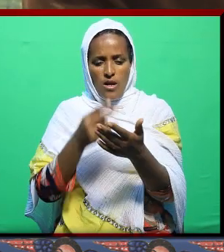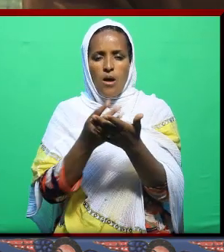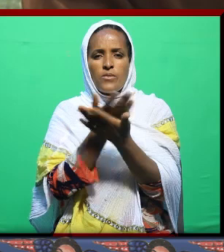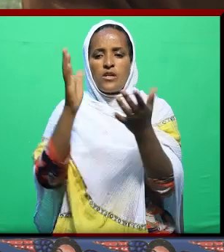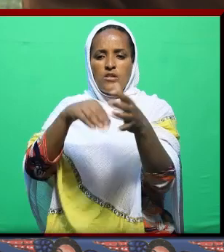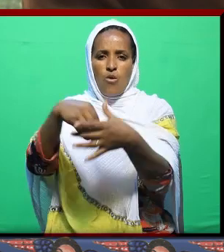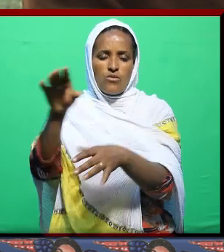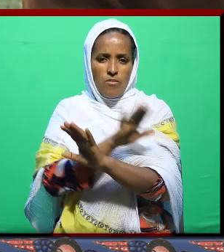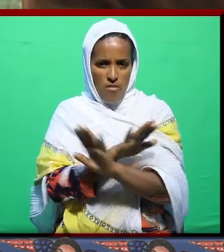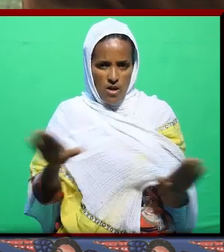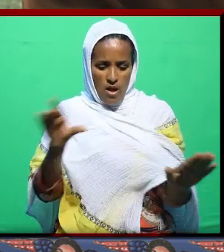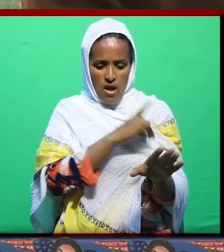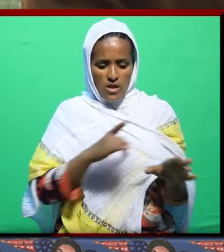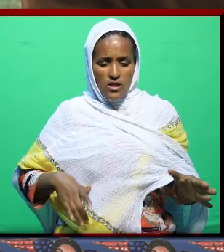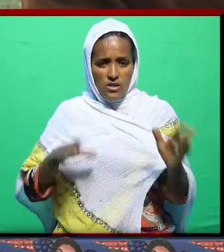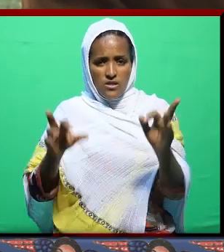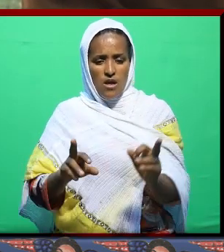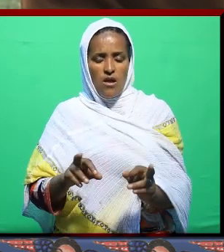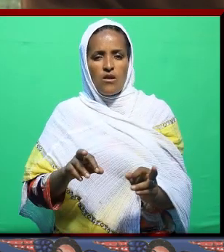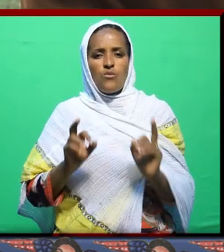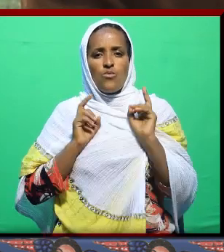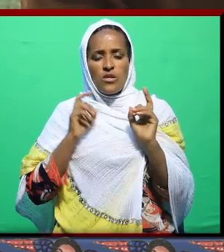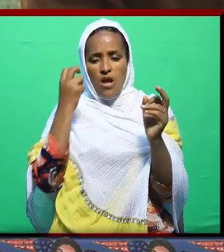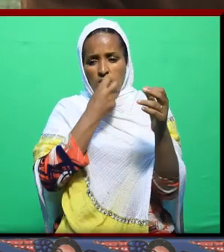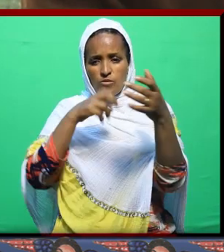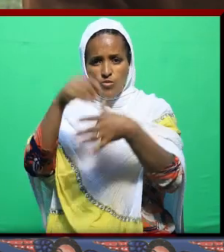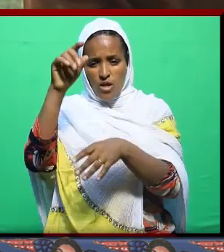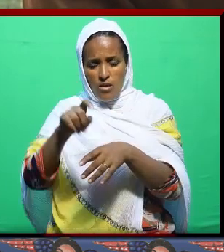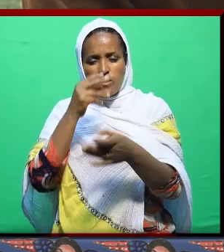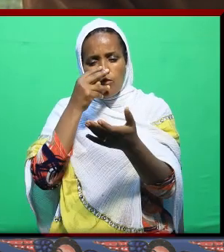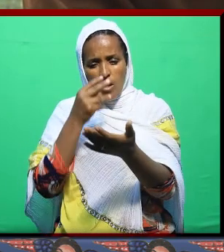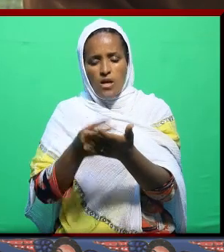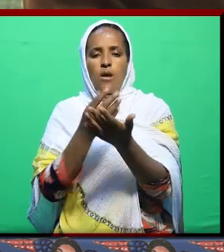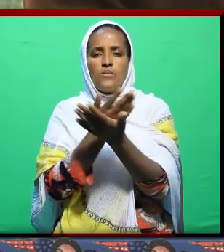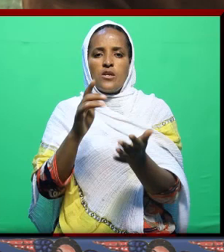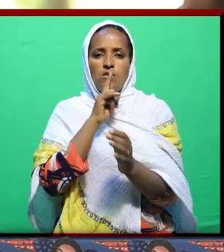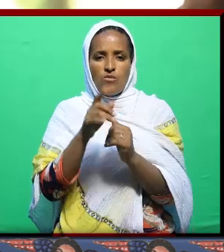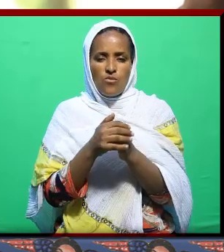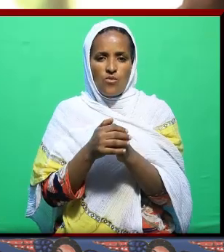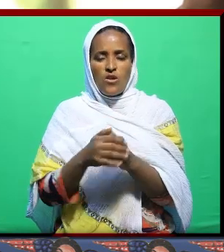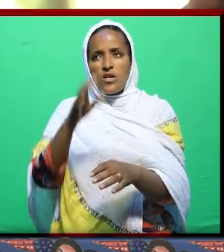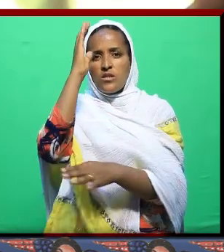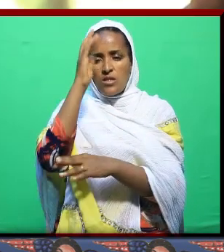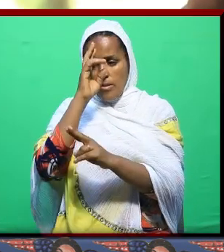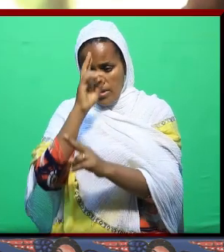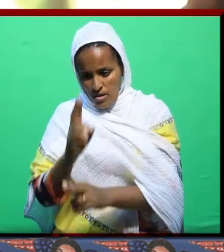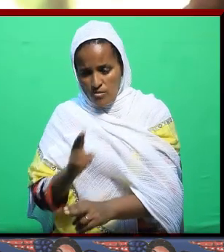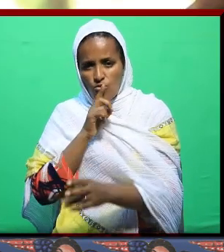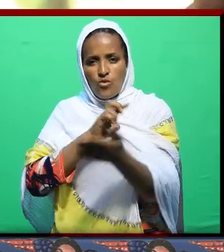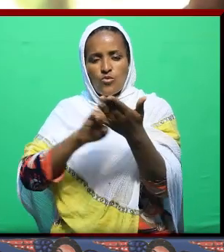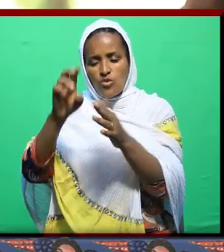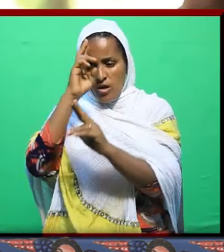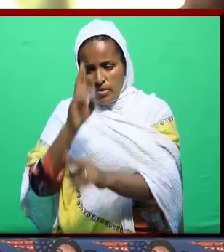የበጎ ነገርን አወጣ። በቃ ከክርስትና ህይወት አንደበት መውጣት ያለበት በጎ ነገር ነው፣ መልካም ነገር ነው፣ የእግዚአብሔር